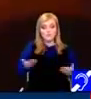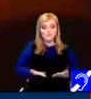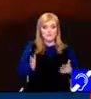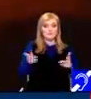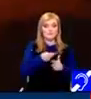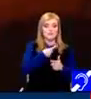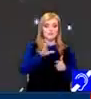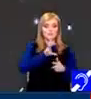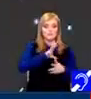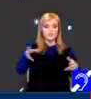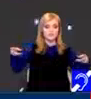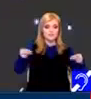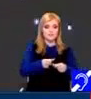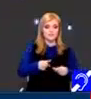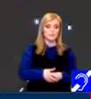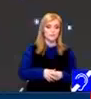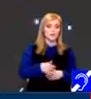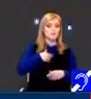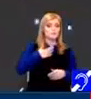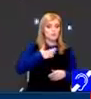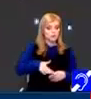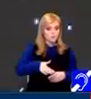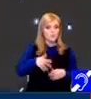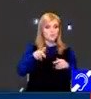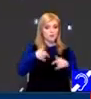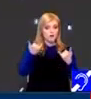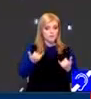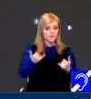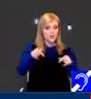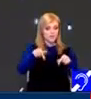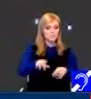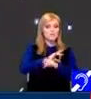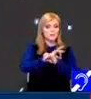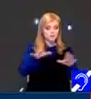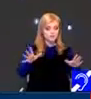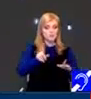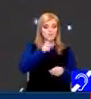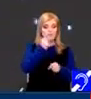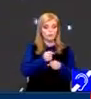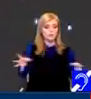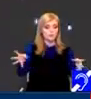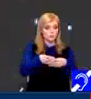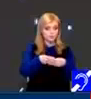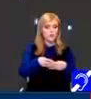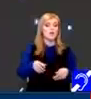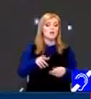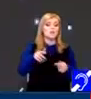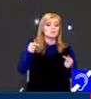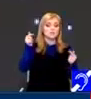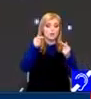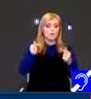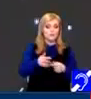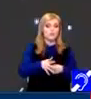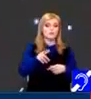fi fost donatorii. I am very proud to be here today to celebrate the impressive achievements made so far and to